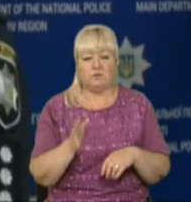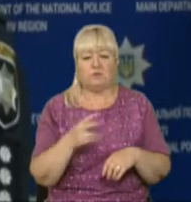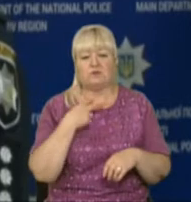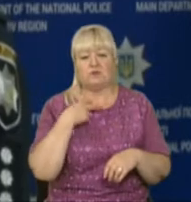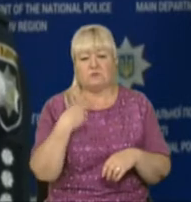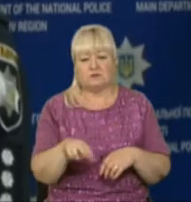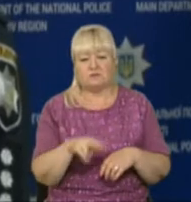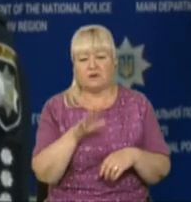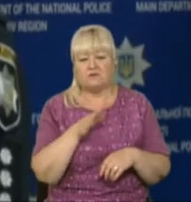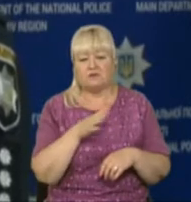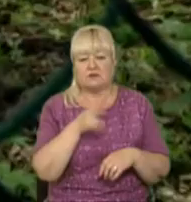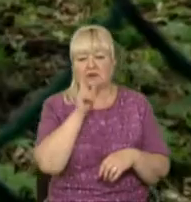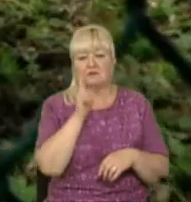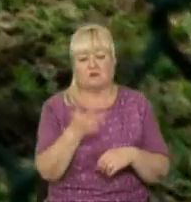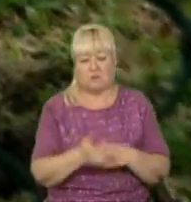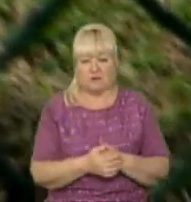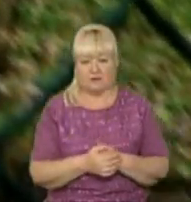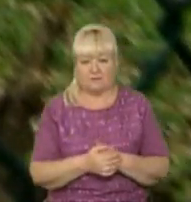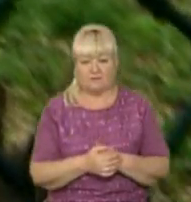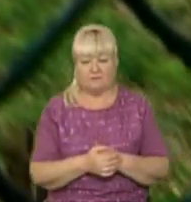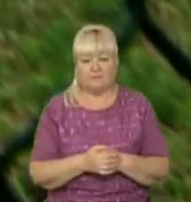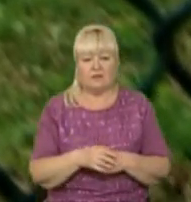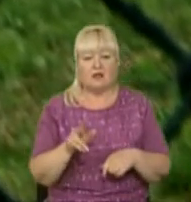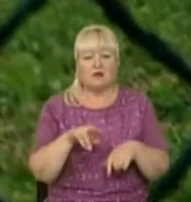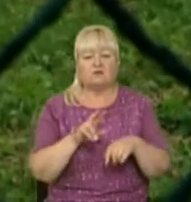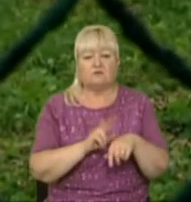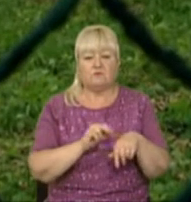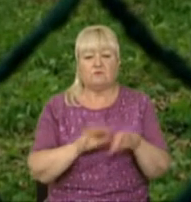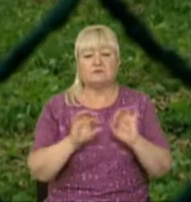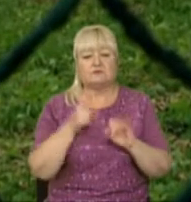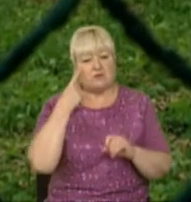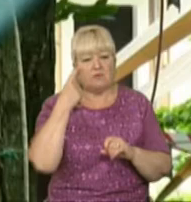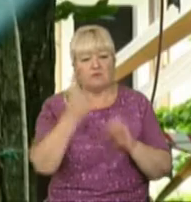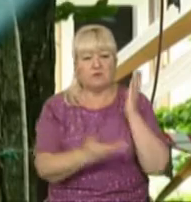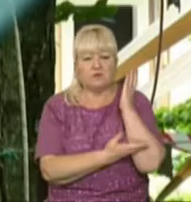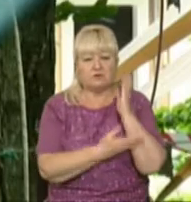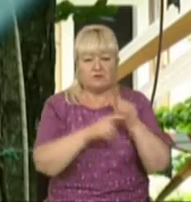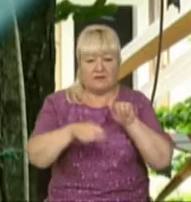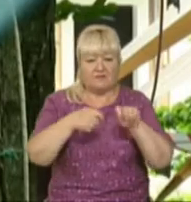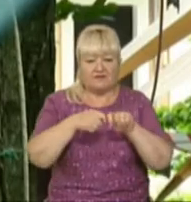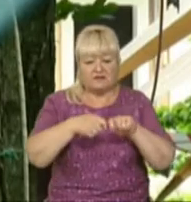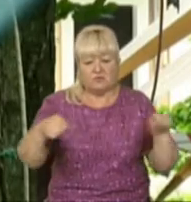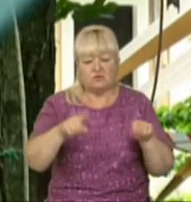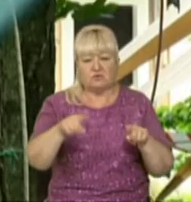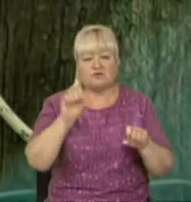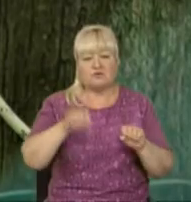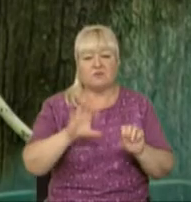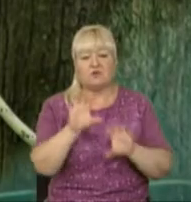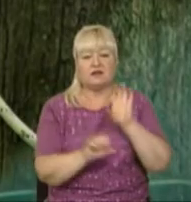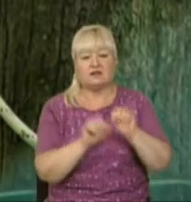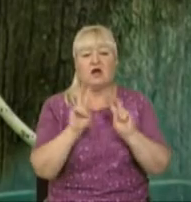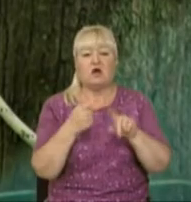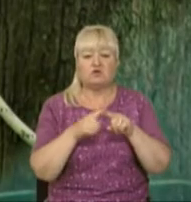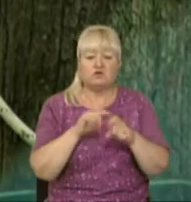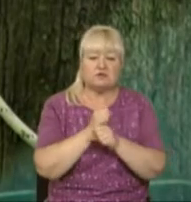позбавлення волі терміном до 3 років. В обласній екоінспекції повідомили, до дерева прив'язували мотузку, аби діти могли лазити. Хто це зробив